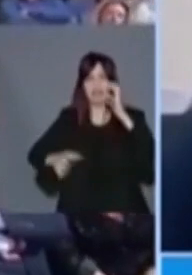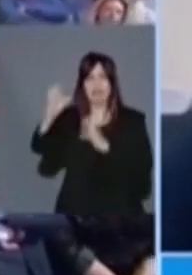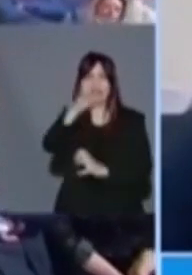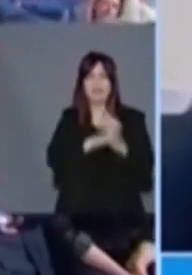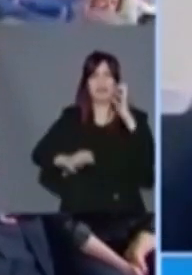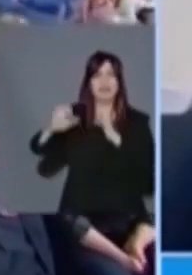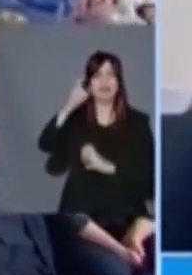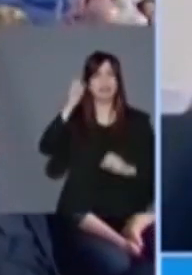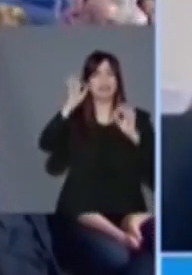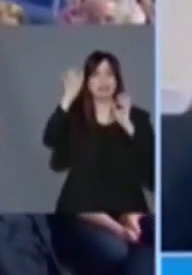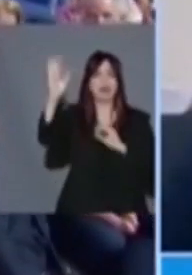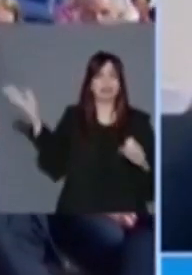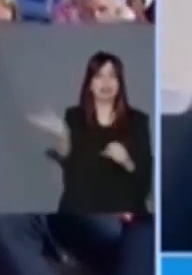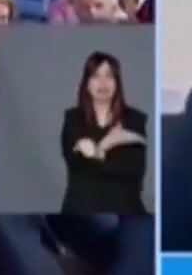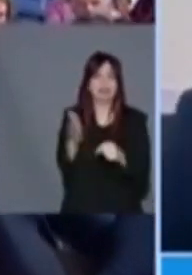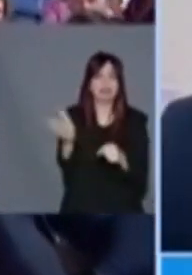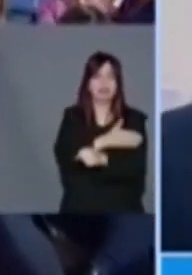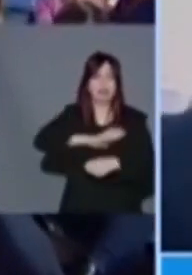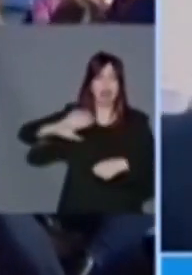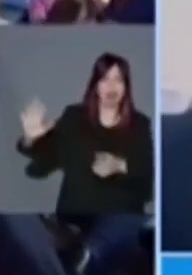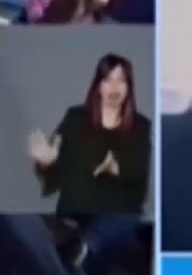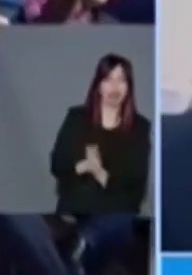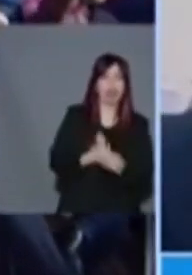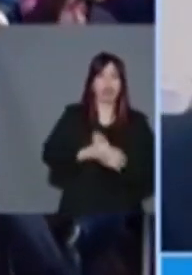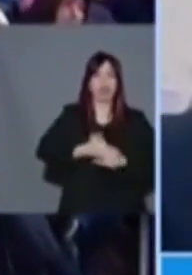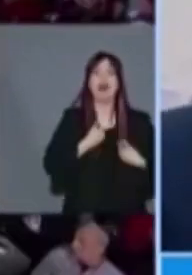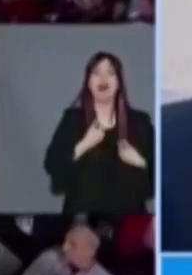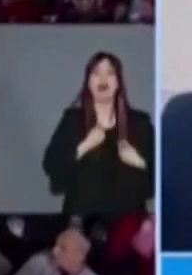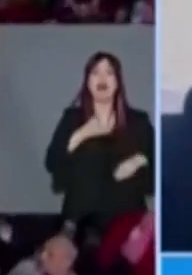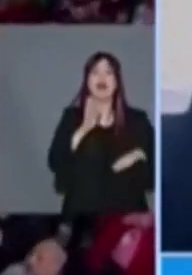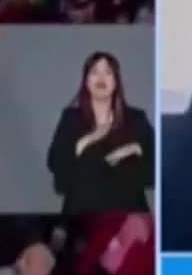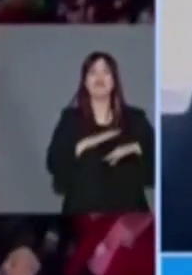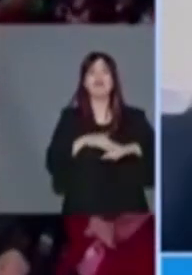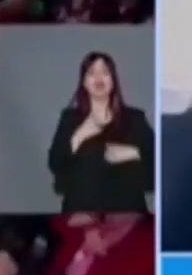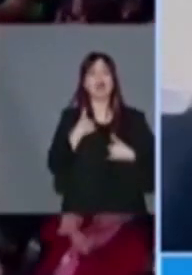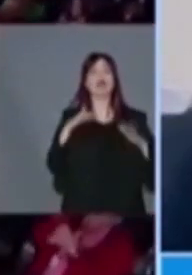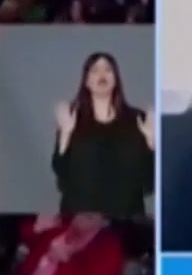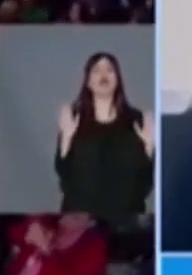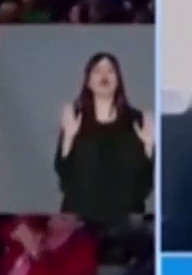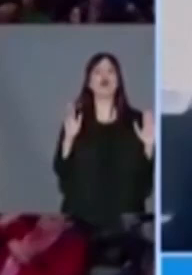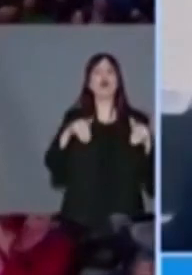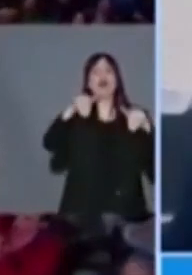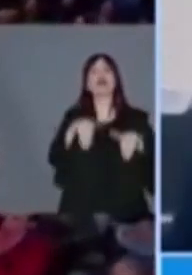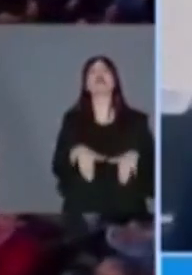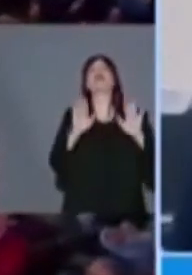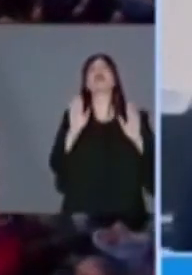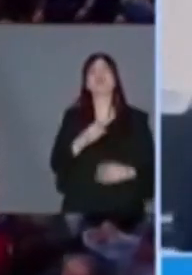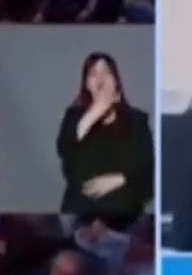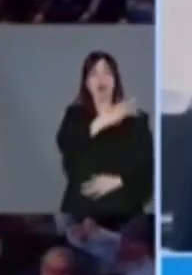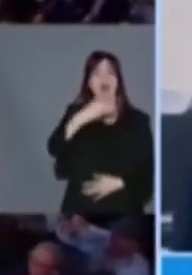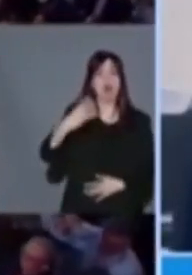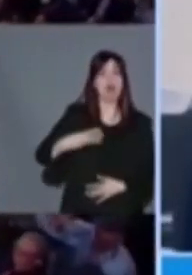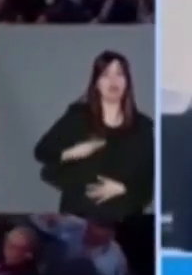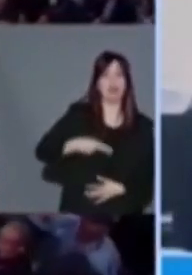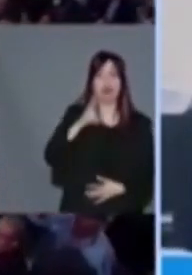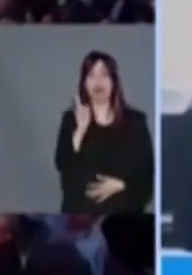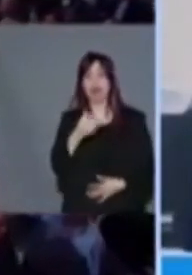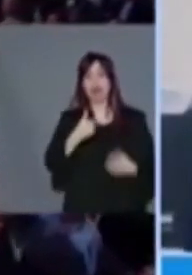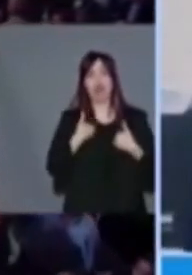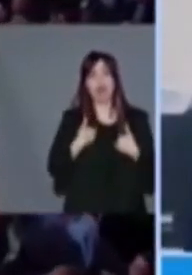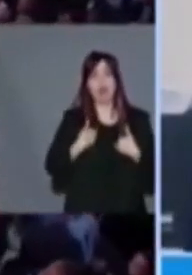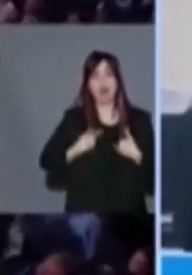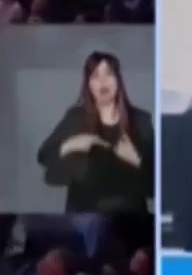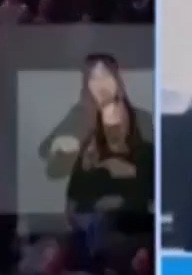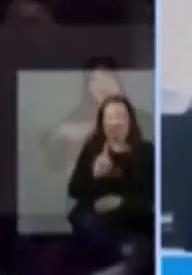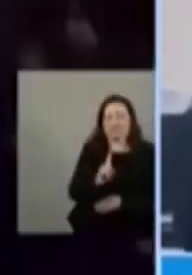συνέδριο, ο κόσμος, ξέρετε τι λέει απ' έξω, ότι δεν αποτελεί κόμμα προοπτικής. Δεν μας δίνει λύσεις, δεν μας δίνει διέξοδο. Και ο κύριος